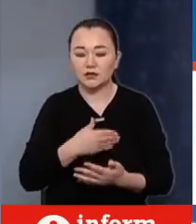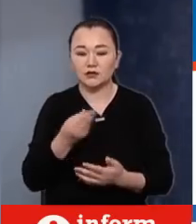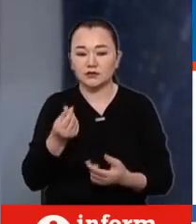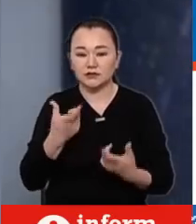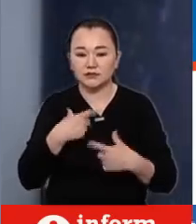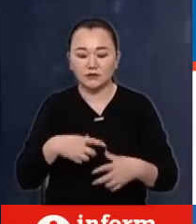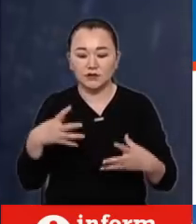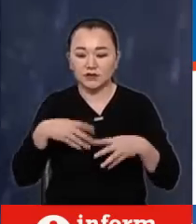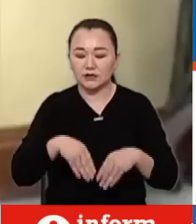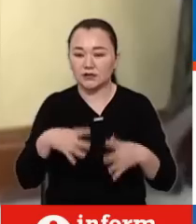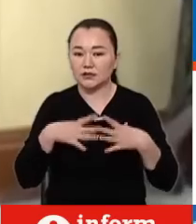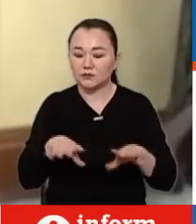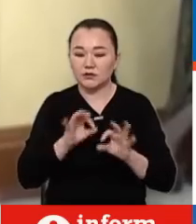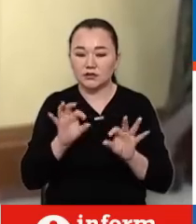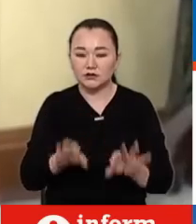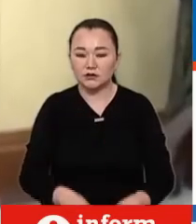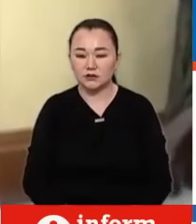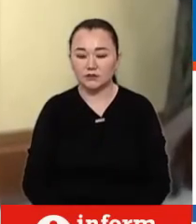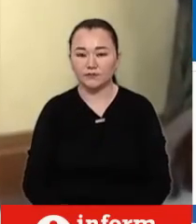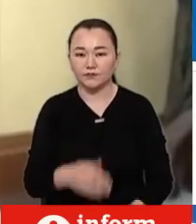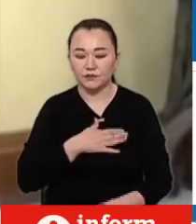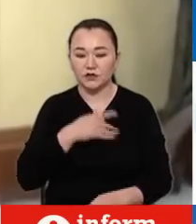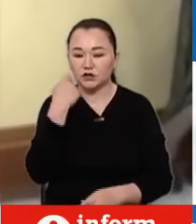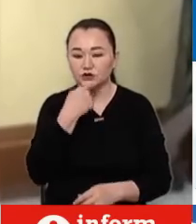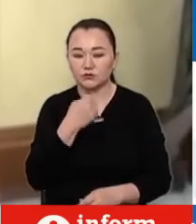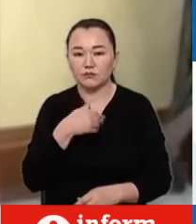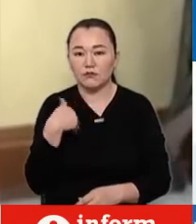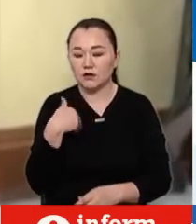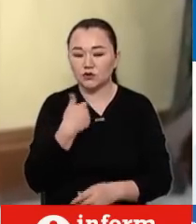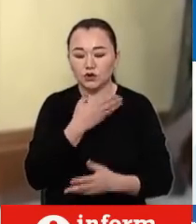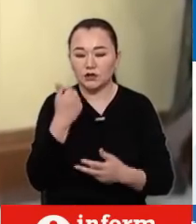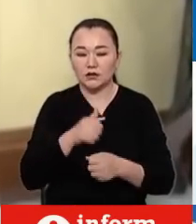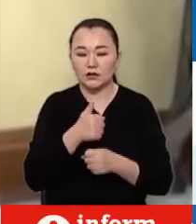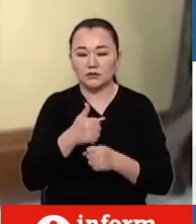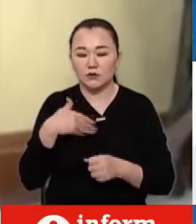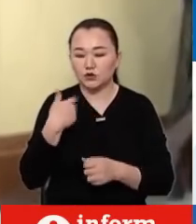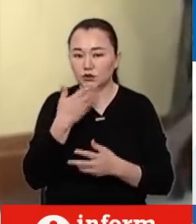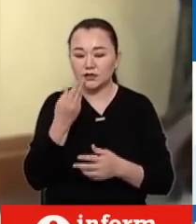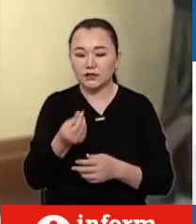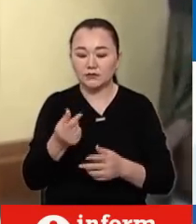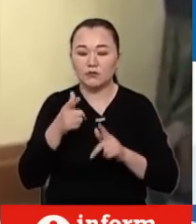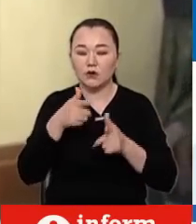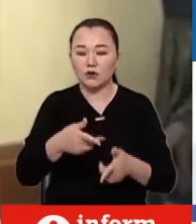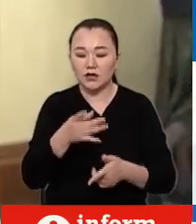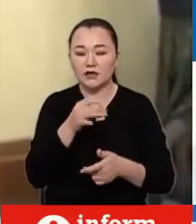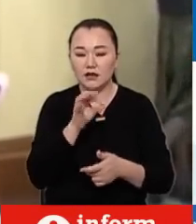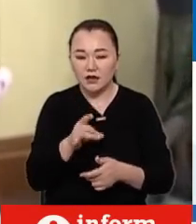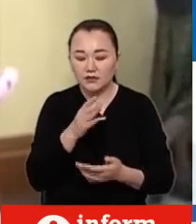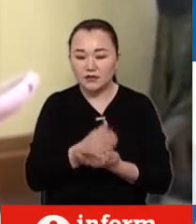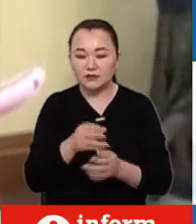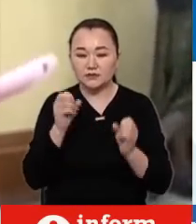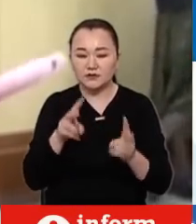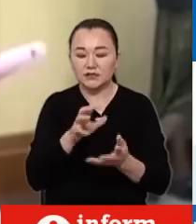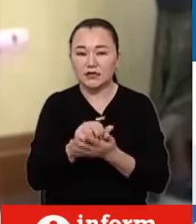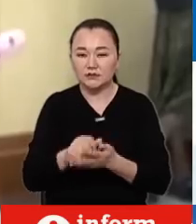тиынын салған емеспін деп отыр. Сондықтан мен жеке пайдам жоқ. Ол жерде бас пайдам жоқ. Ол қаражат келеді, редакторлар бар, арнайы